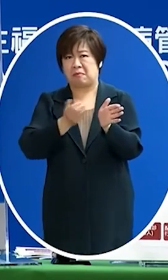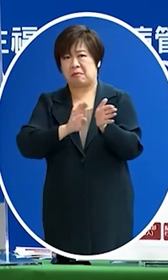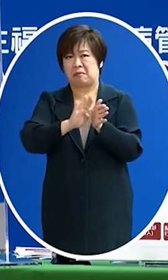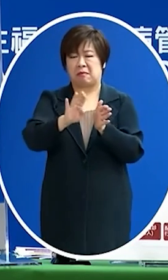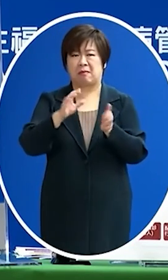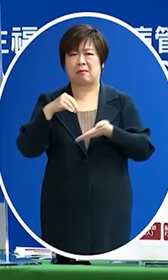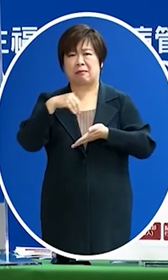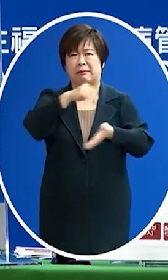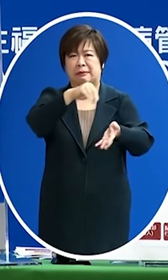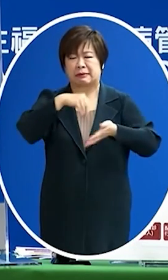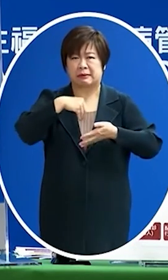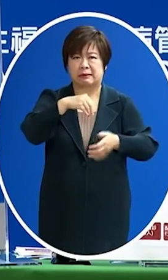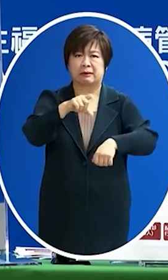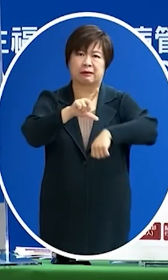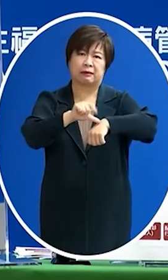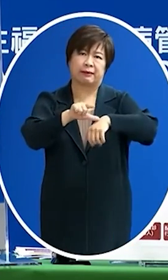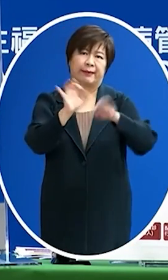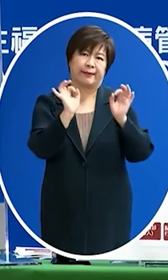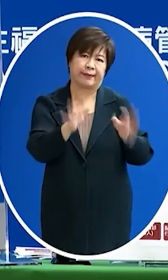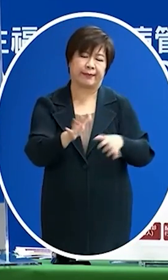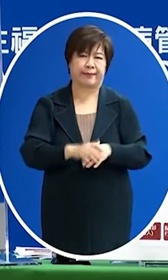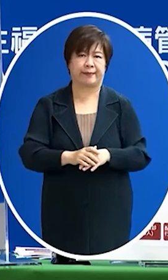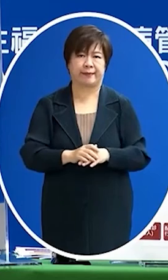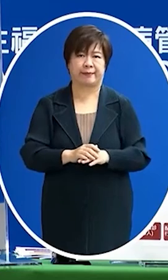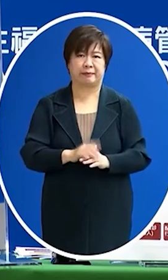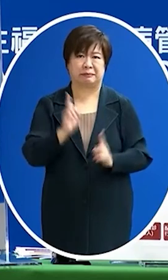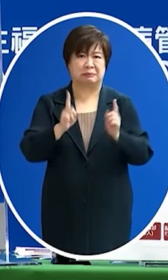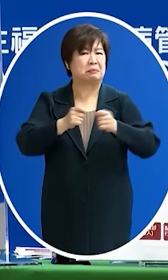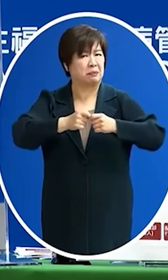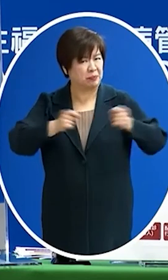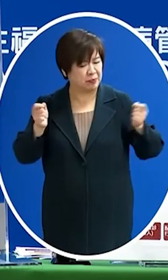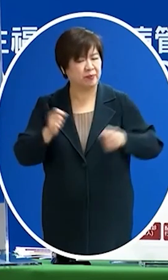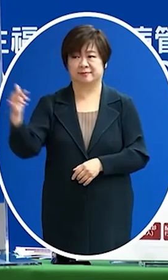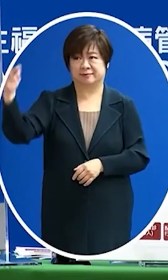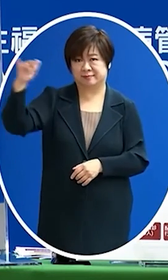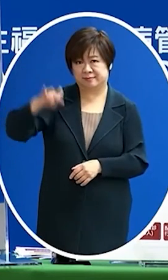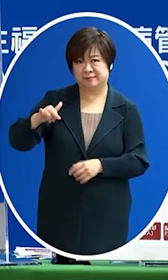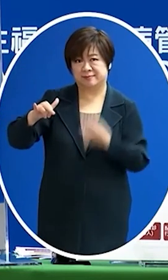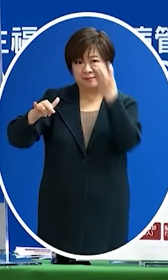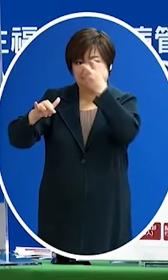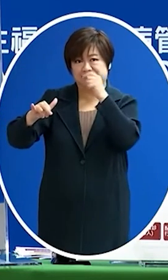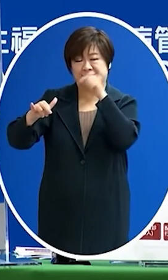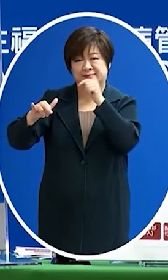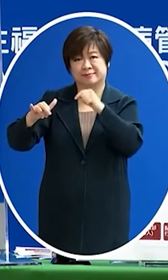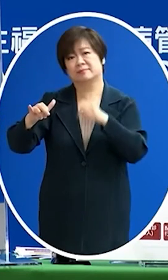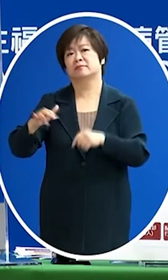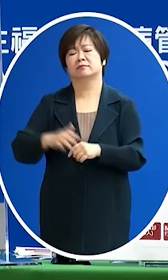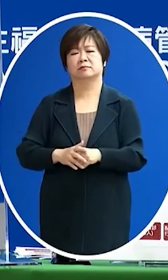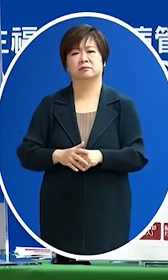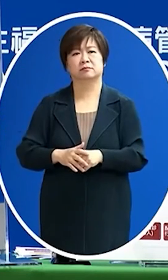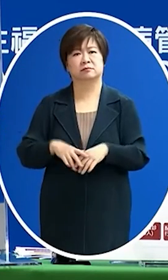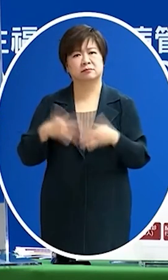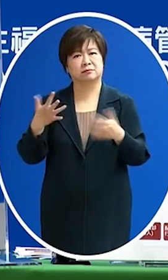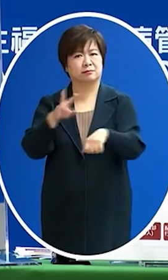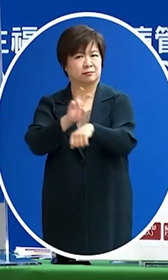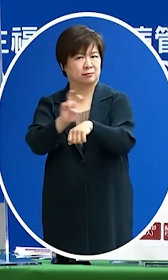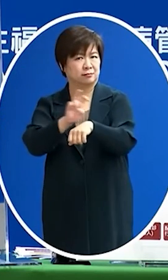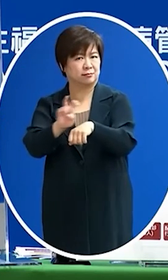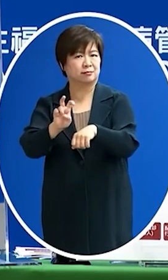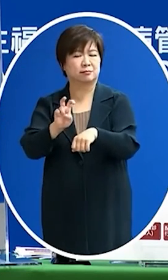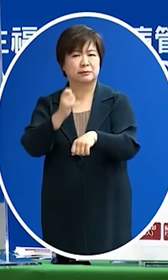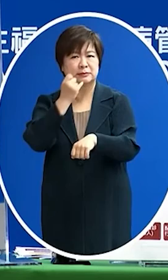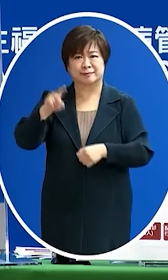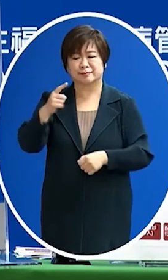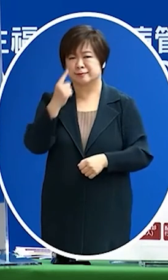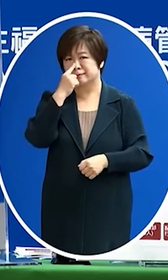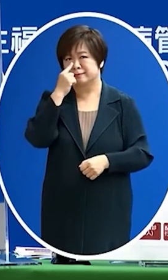来回送检体的一个时间，相对就变得时间长。我们用 Liat 来做的话，大概20分钟会有一个结